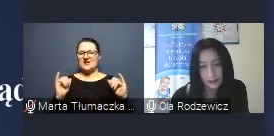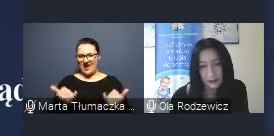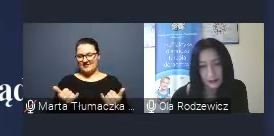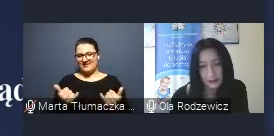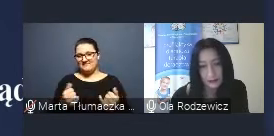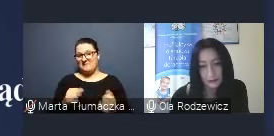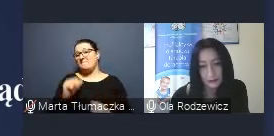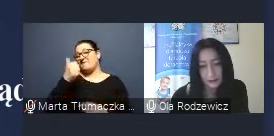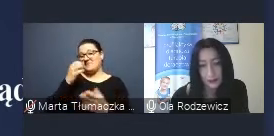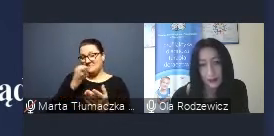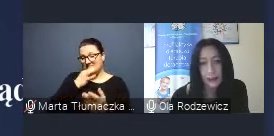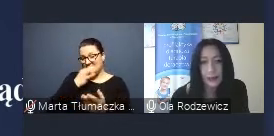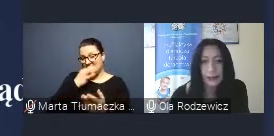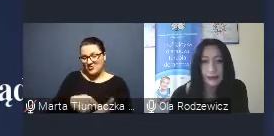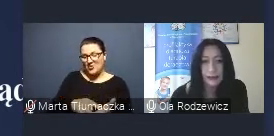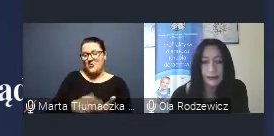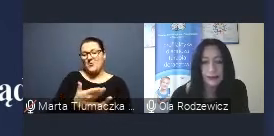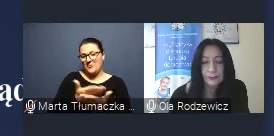Państwa jest, bo